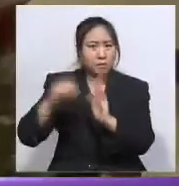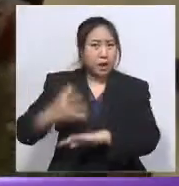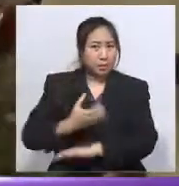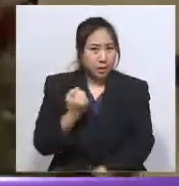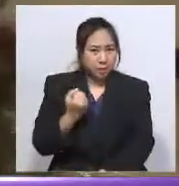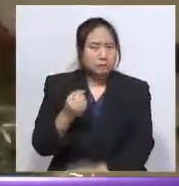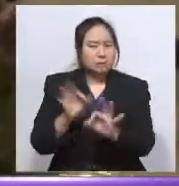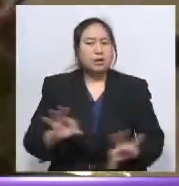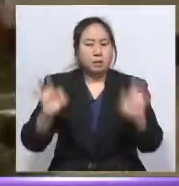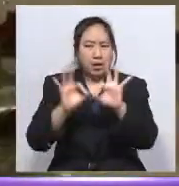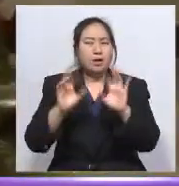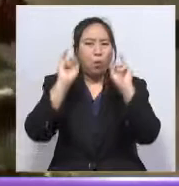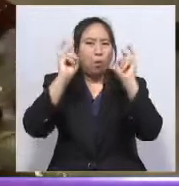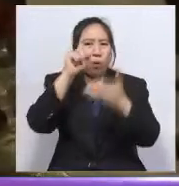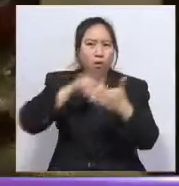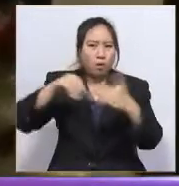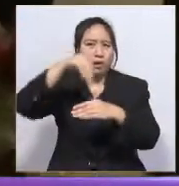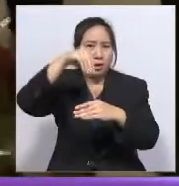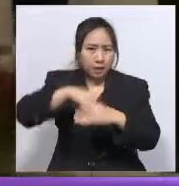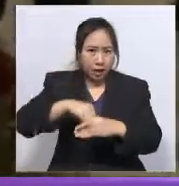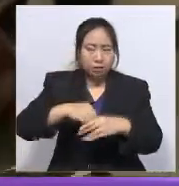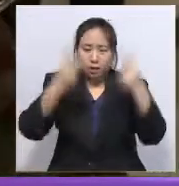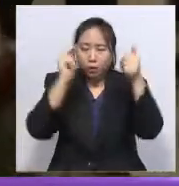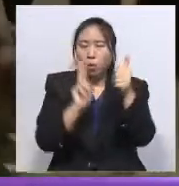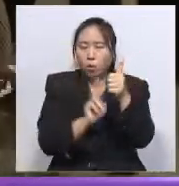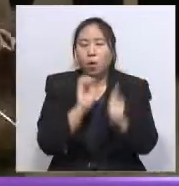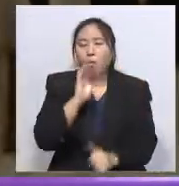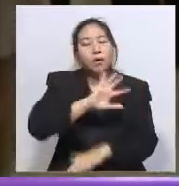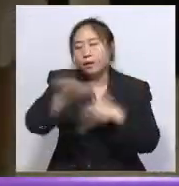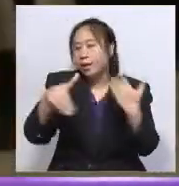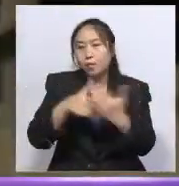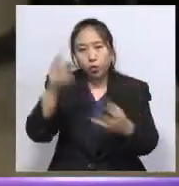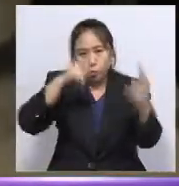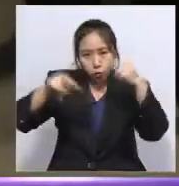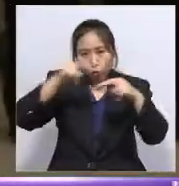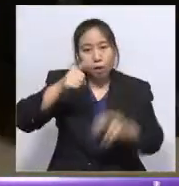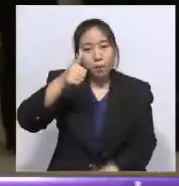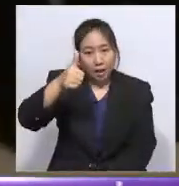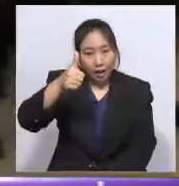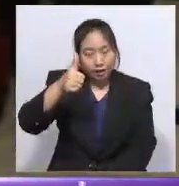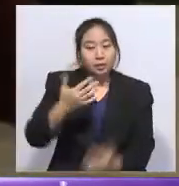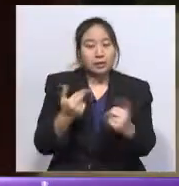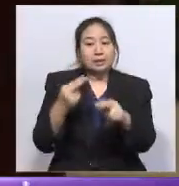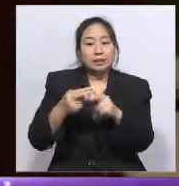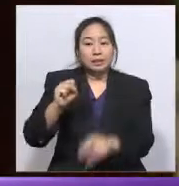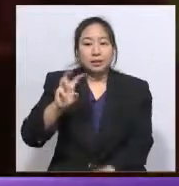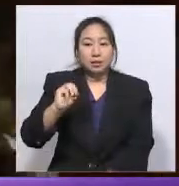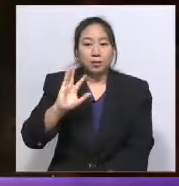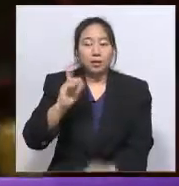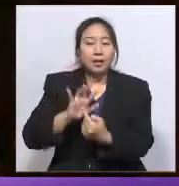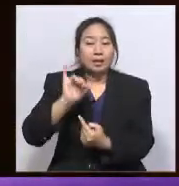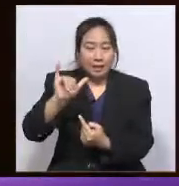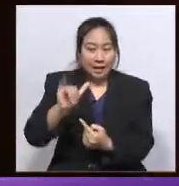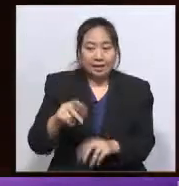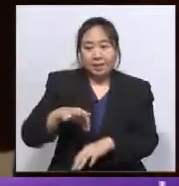พาะการเลือกตั้งพลเอกประวิตรนะครับระบุว่าทุกอย่างสามารถตรวจสอบได้ส่วนการปลดนายสมชัยศรีสุทธิยากรออกจากกก